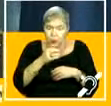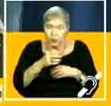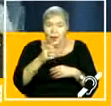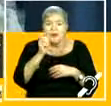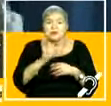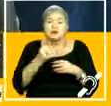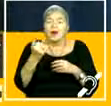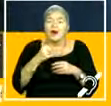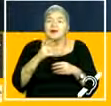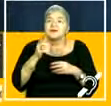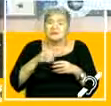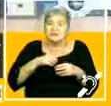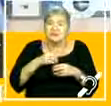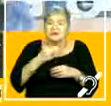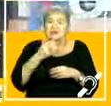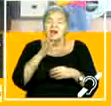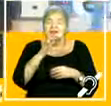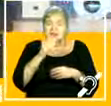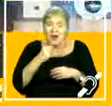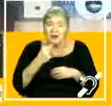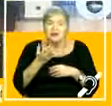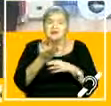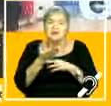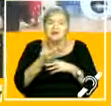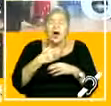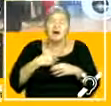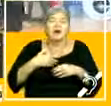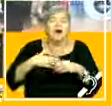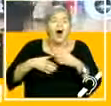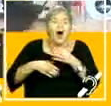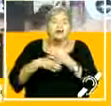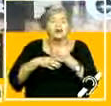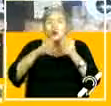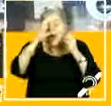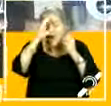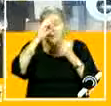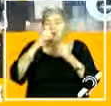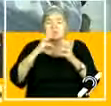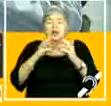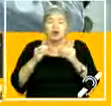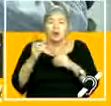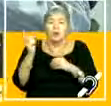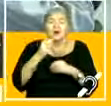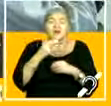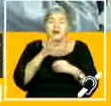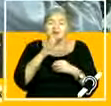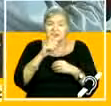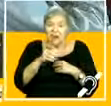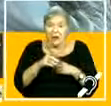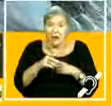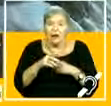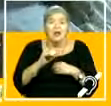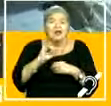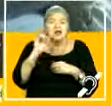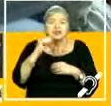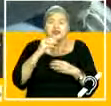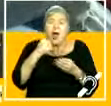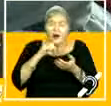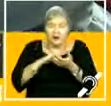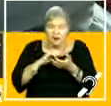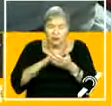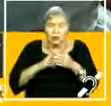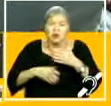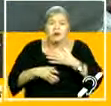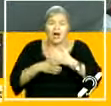sunt acolo și au nevoie de ajutor să ceară ajutor prin intermediul ambasadei, pentru că oricine are nevoie de ajutor, spun cei